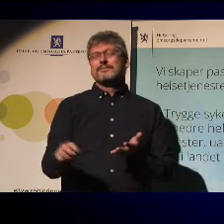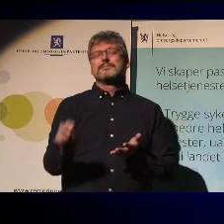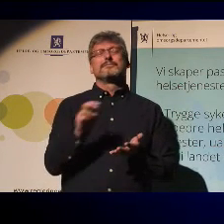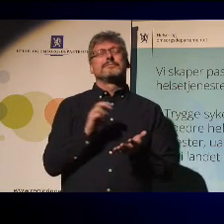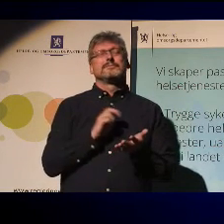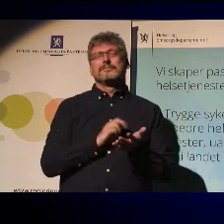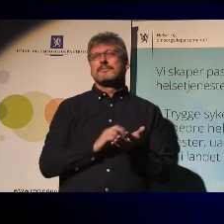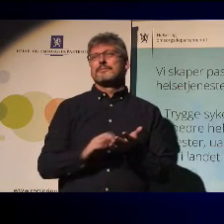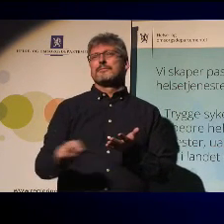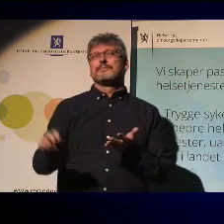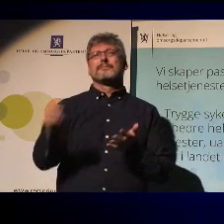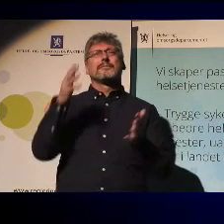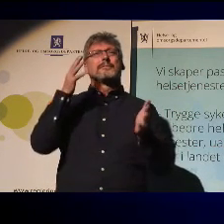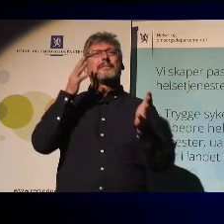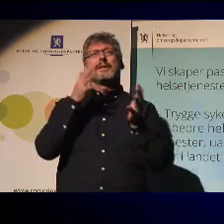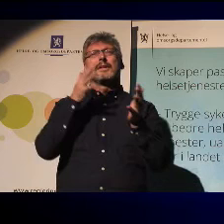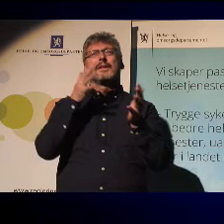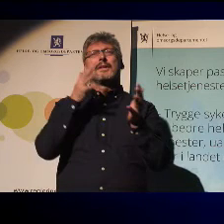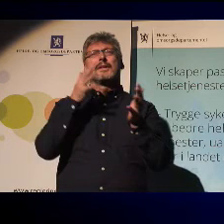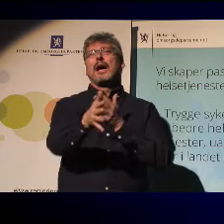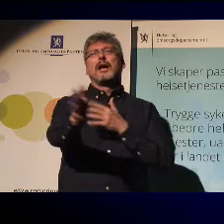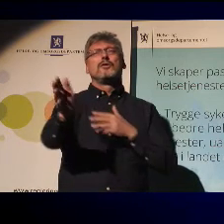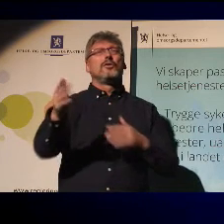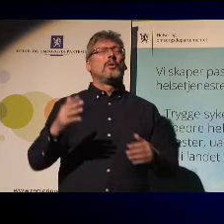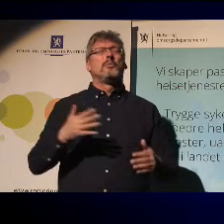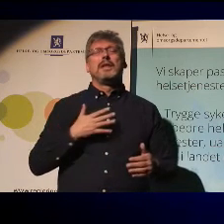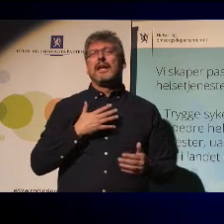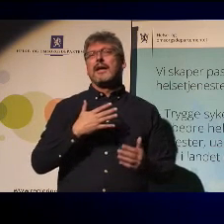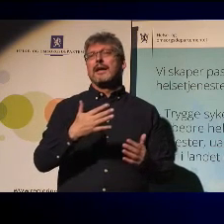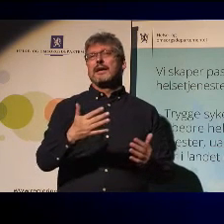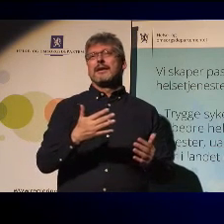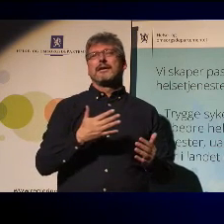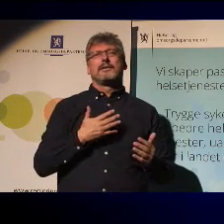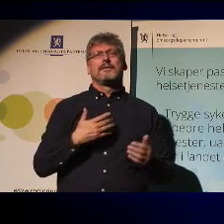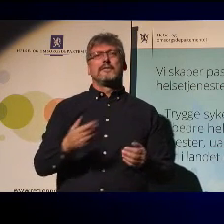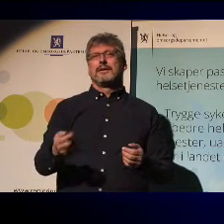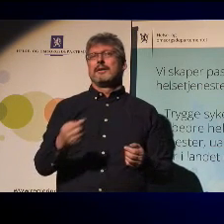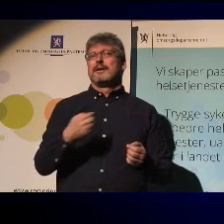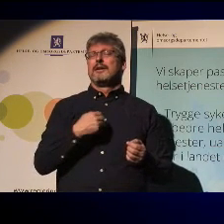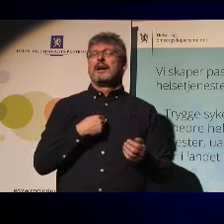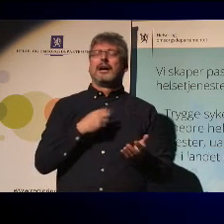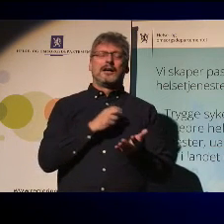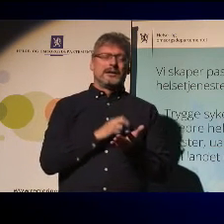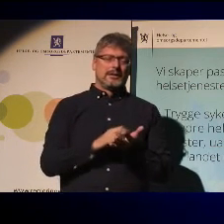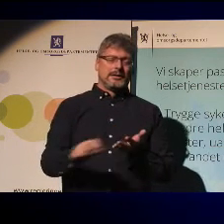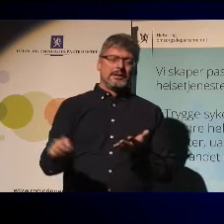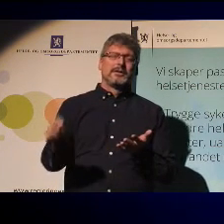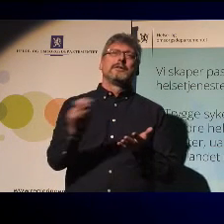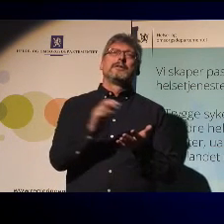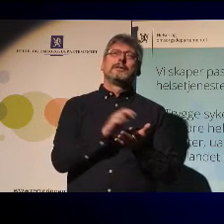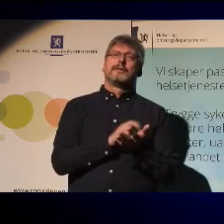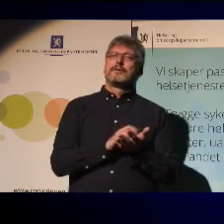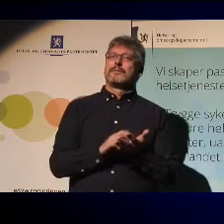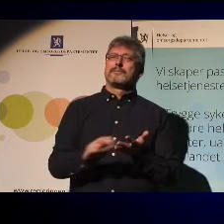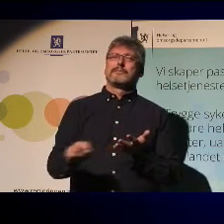vandring genom livet. Jag är på